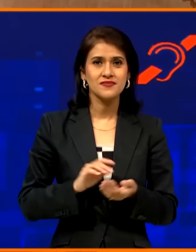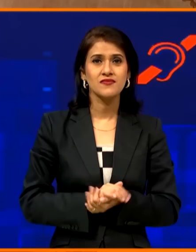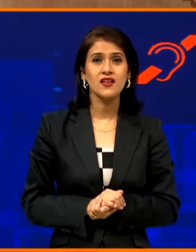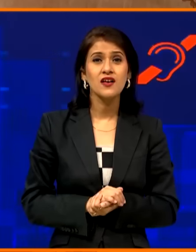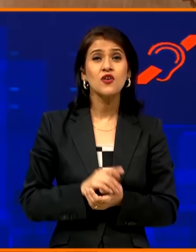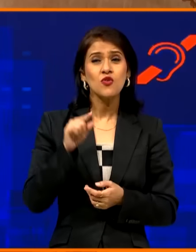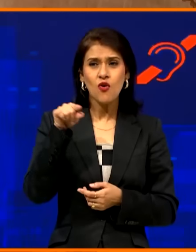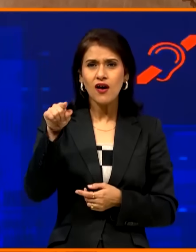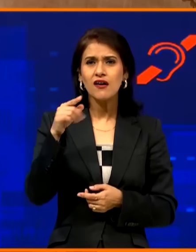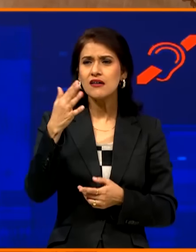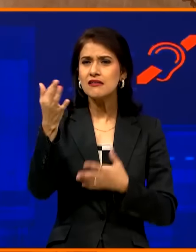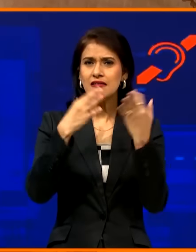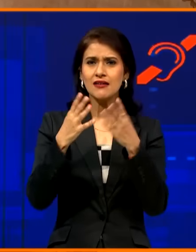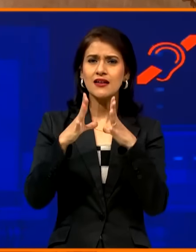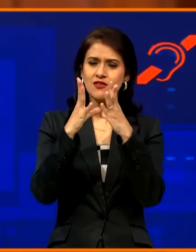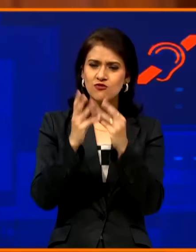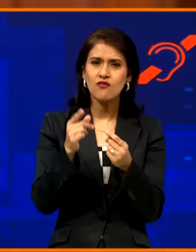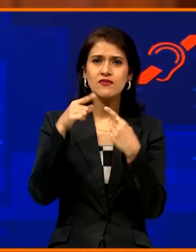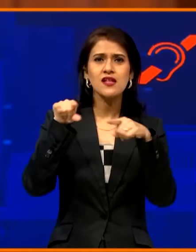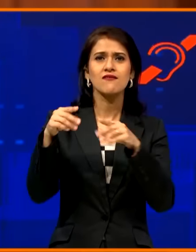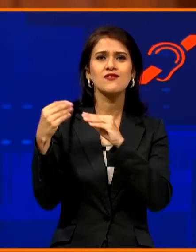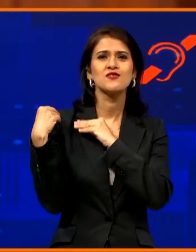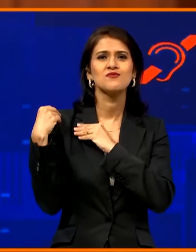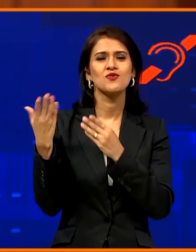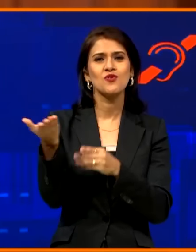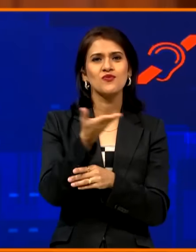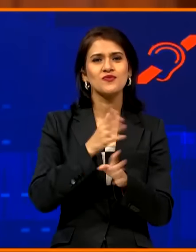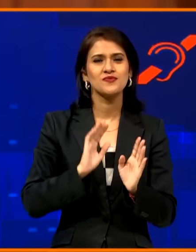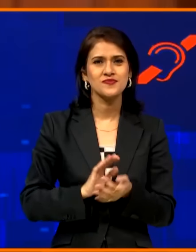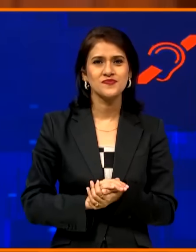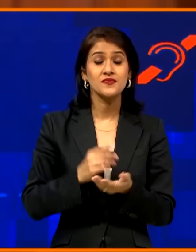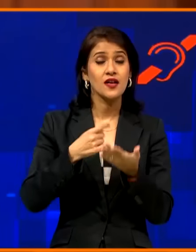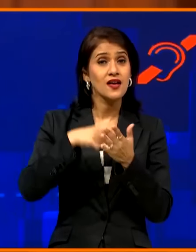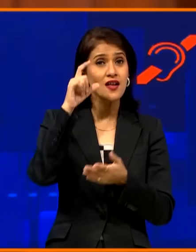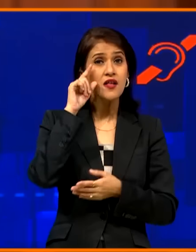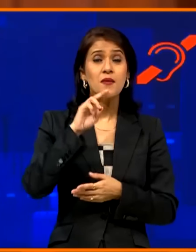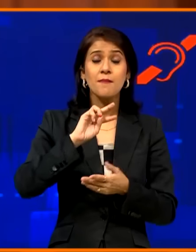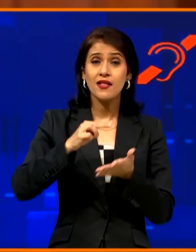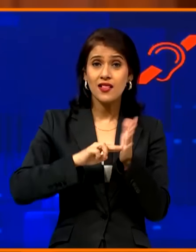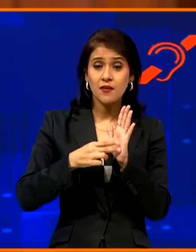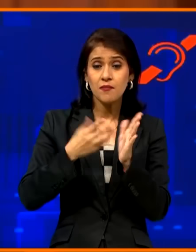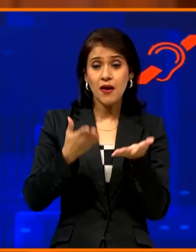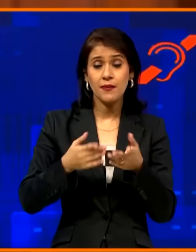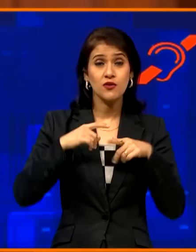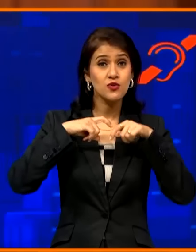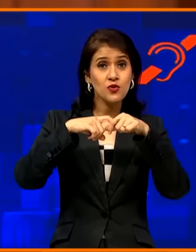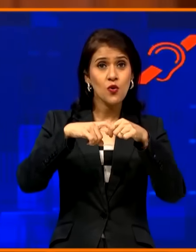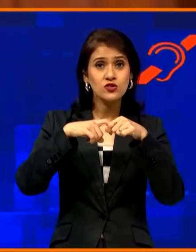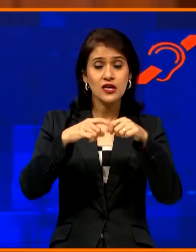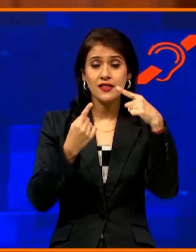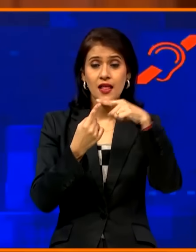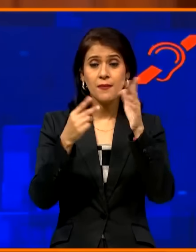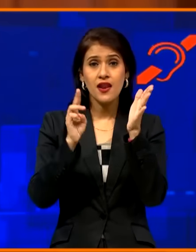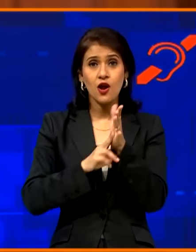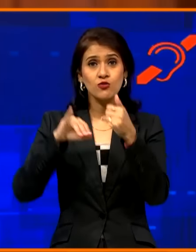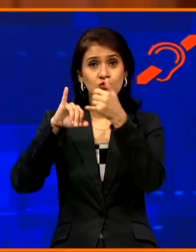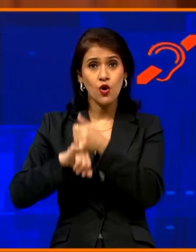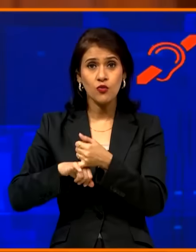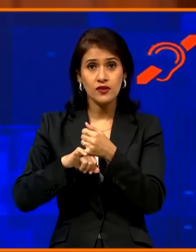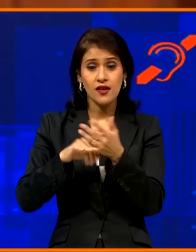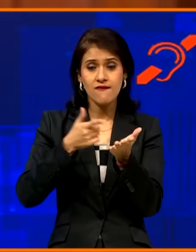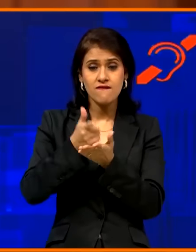तो निकालना आप ही लोगों का काम अब शायद यह परेशानी तो नहीं कि सवाल पूछे जा रहे हैं यह पूछा जा रहा है कि तमिलनाडू में एक गांव